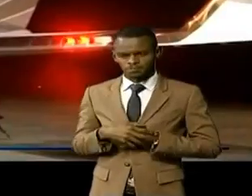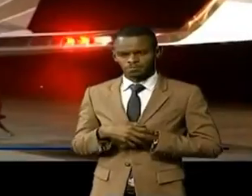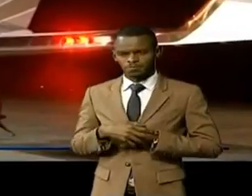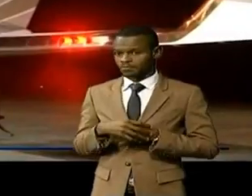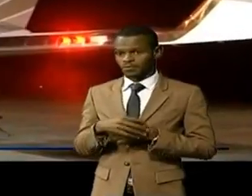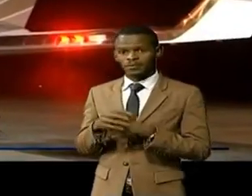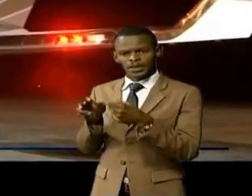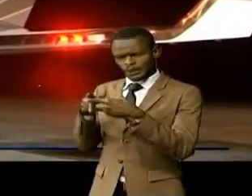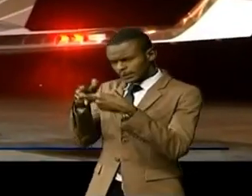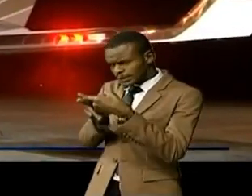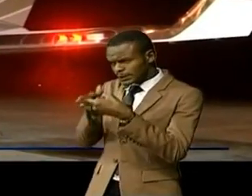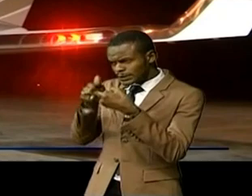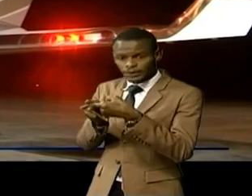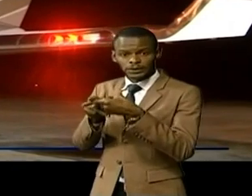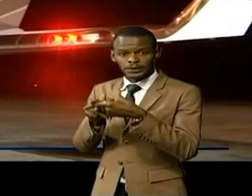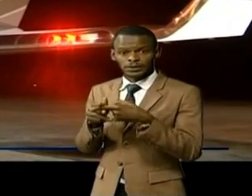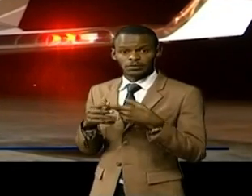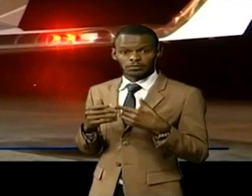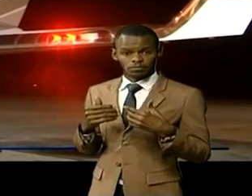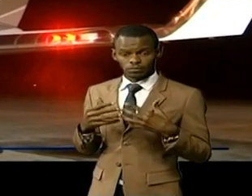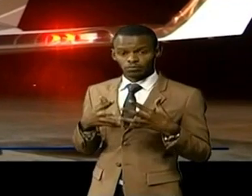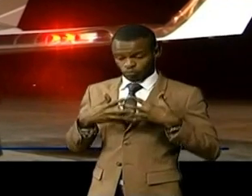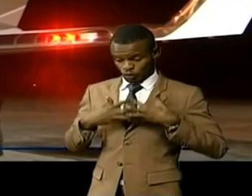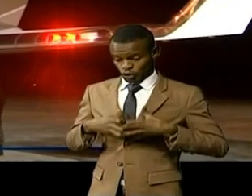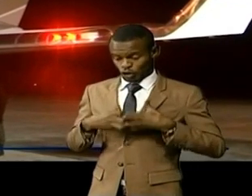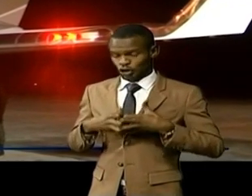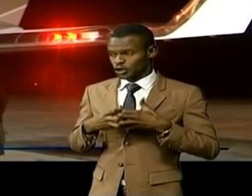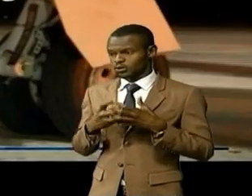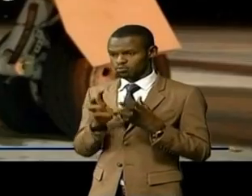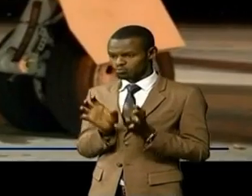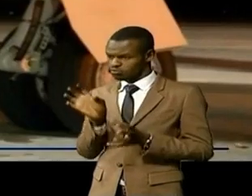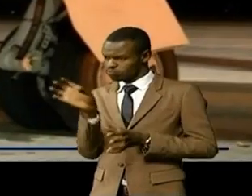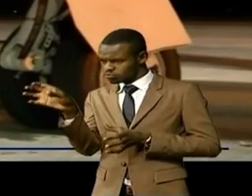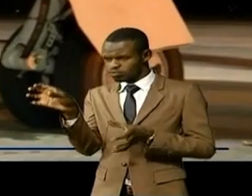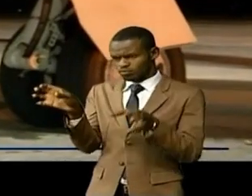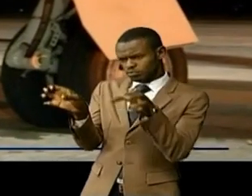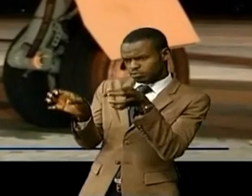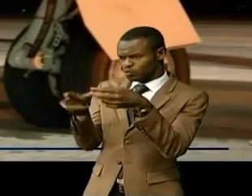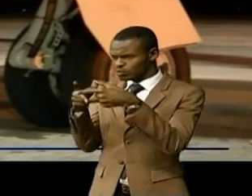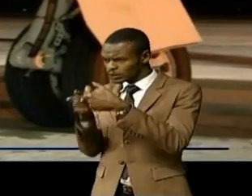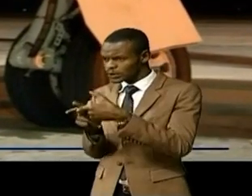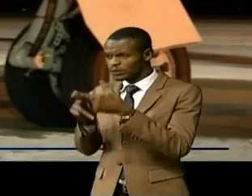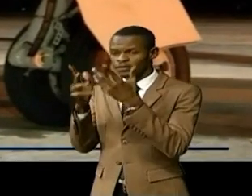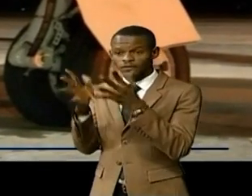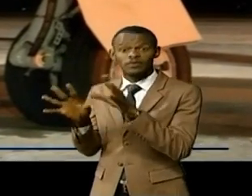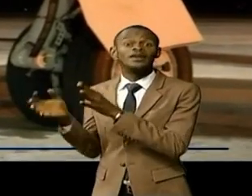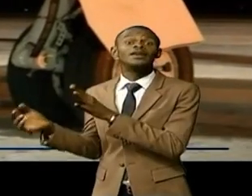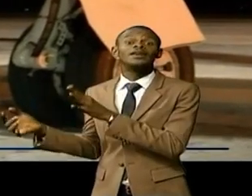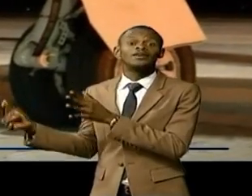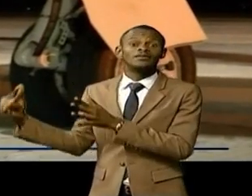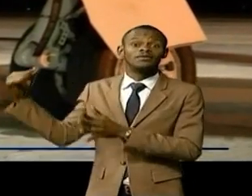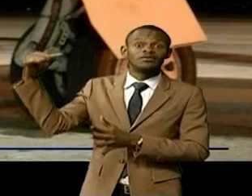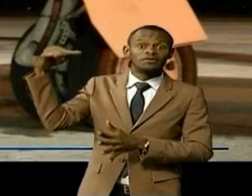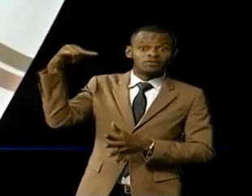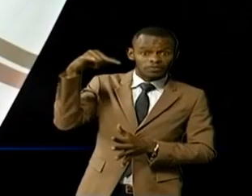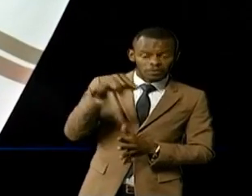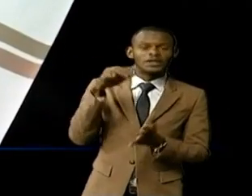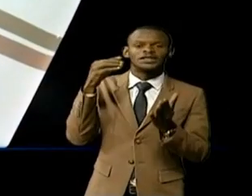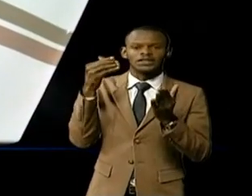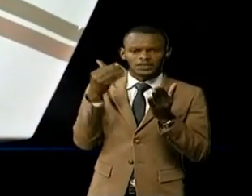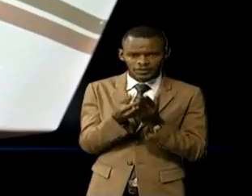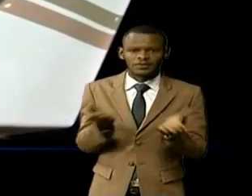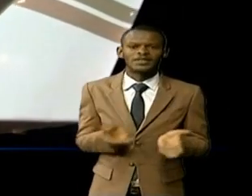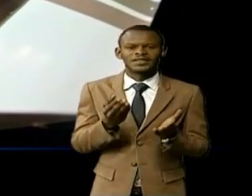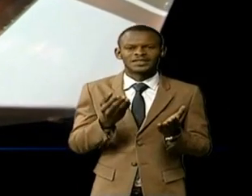Rolls-Royce, les Gulfstream de 14 places extensibles ont atterri à l'aéroport de Ndjili sous le regard admirateur du directeur des